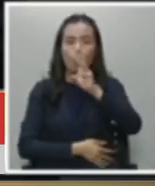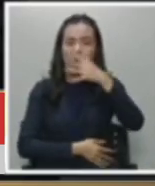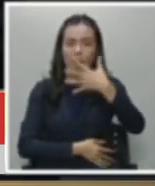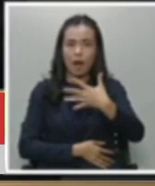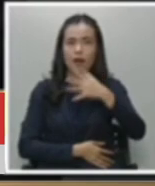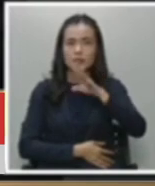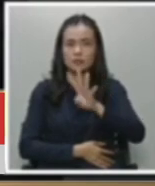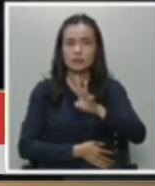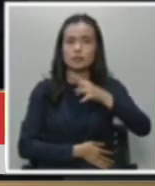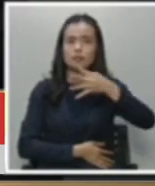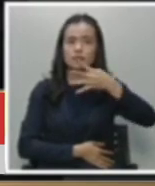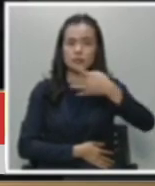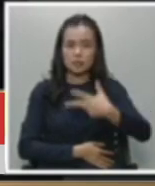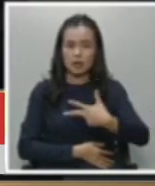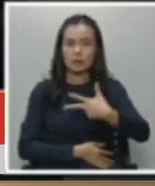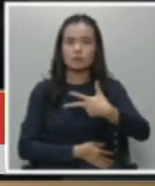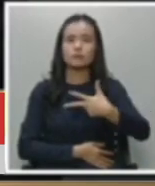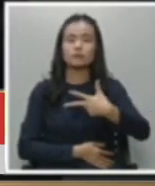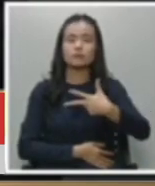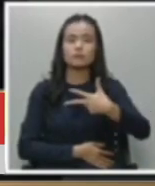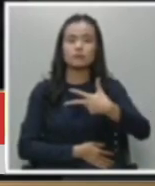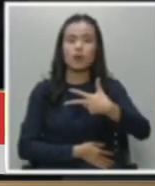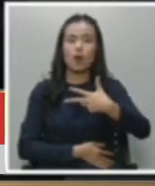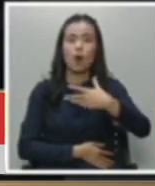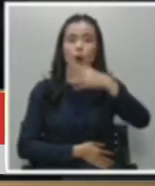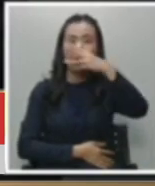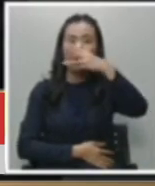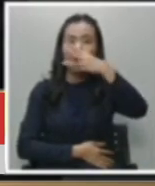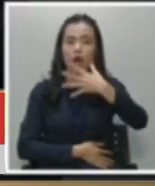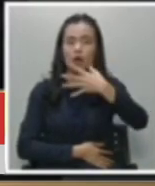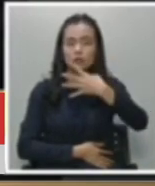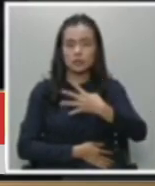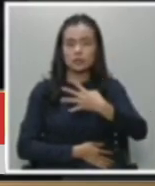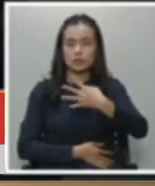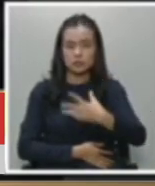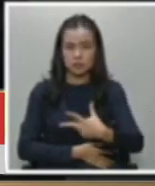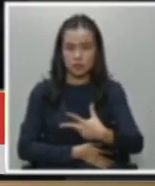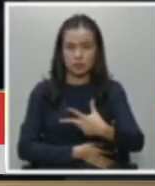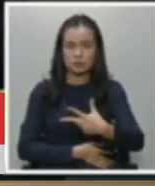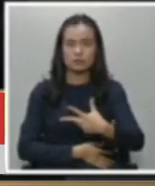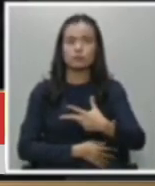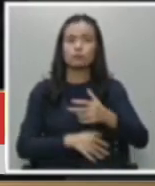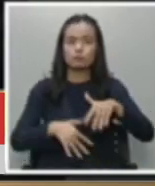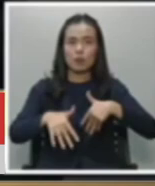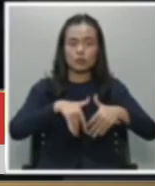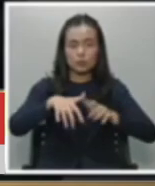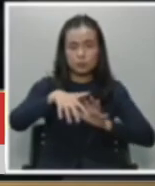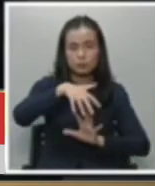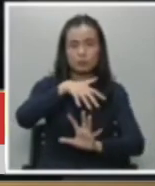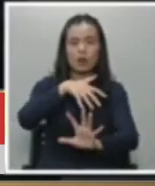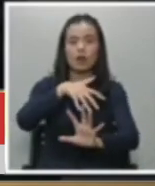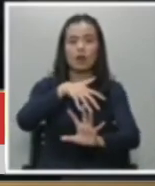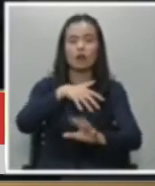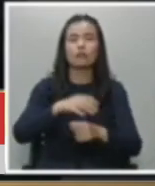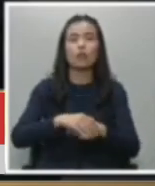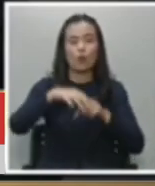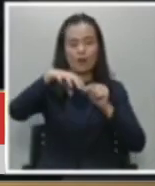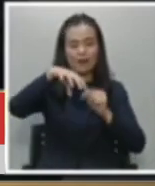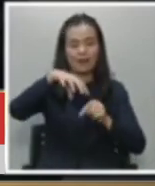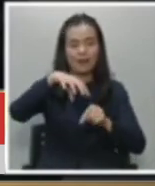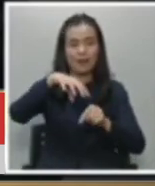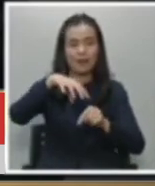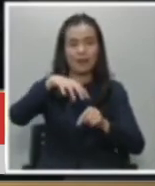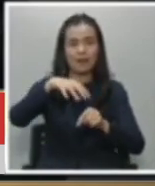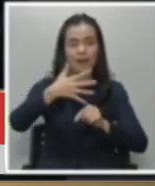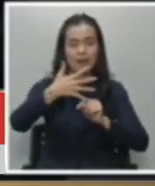ชั้น3ลงมาที่เราจะให้ประชาชนออกมานะครับสุดท้ายเนี่ยไปอยู่ที่ชั้น LG ข้างล่างซึ่